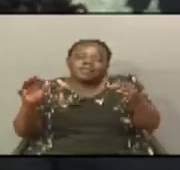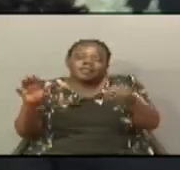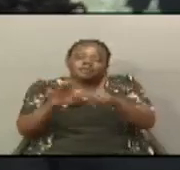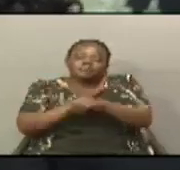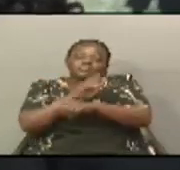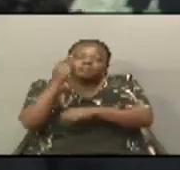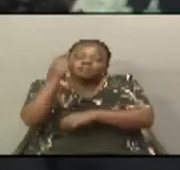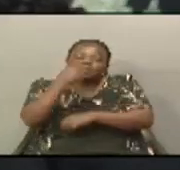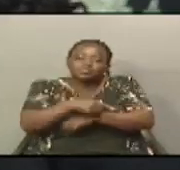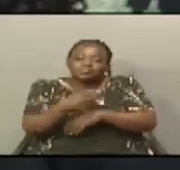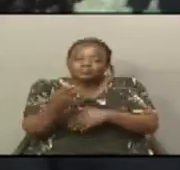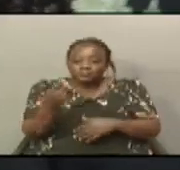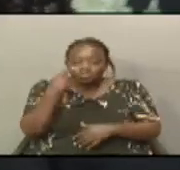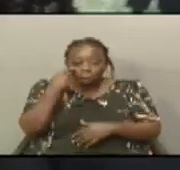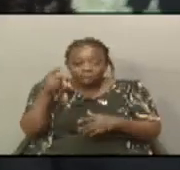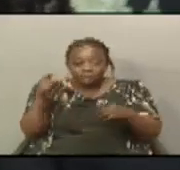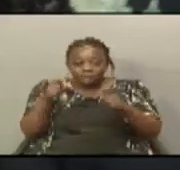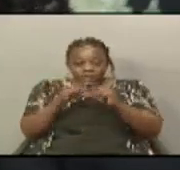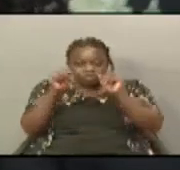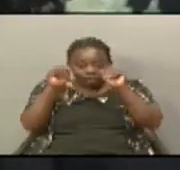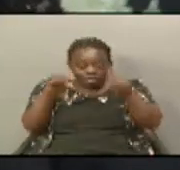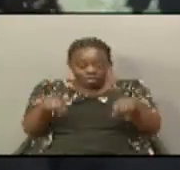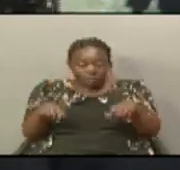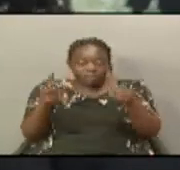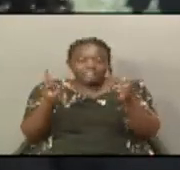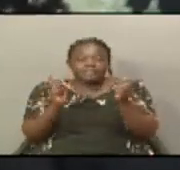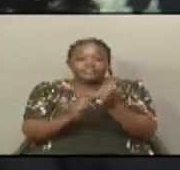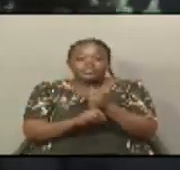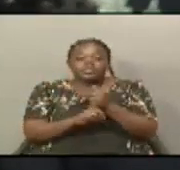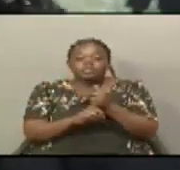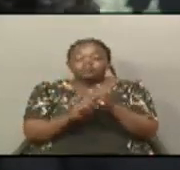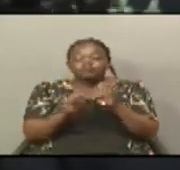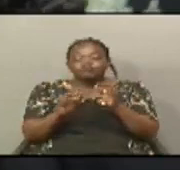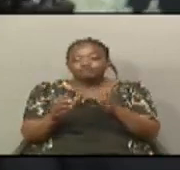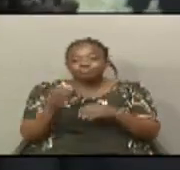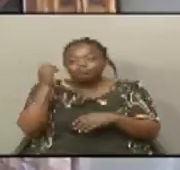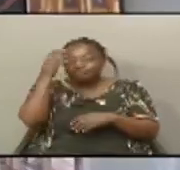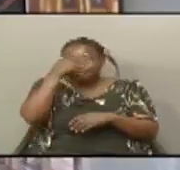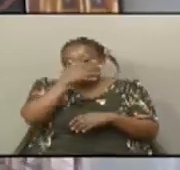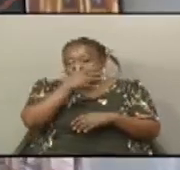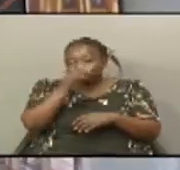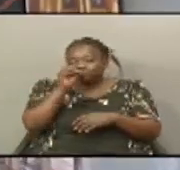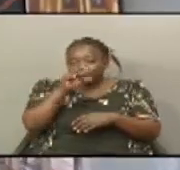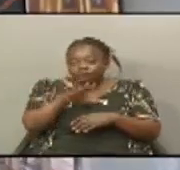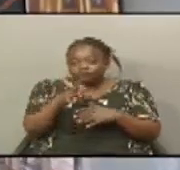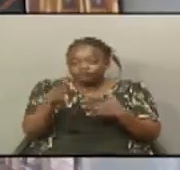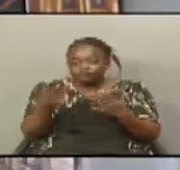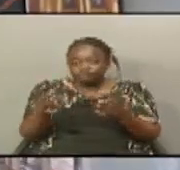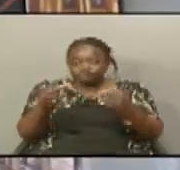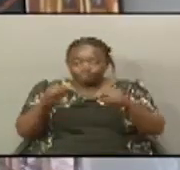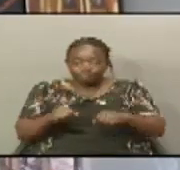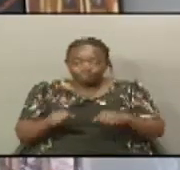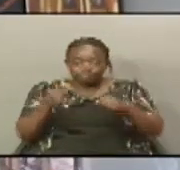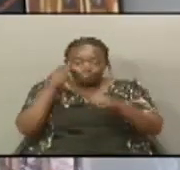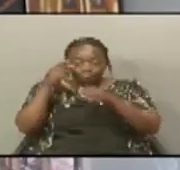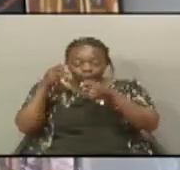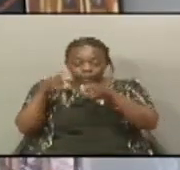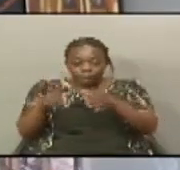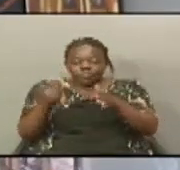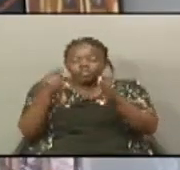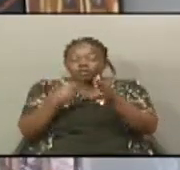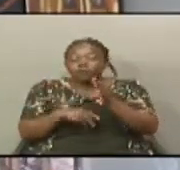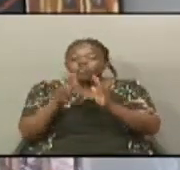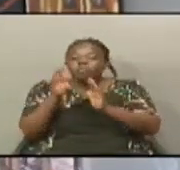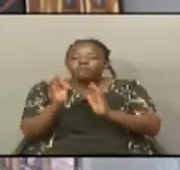kulamba fumekebe lunga nayo sasolo jifunira obulungi bwayo yonga iyo kulira bivuru mu vision group fiona tabala tegeza